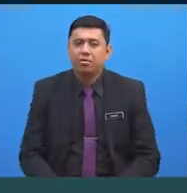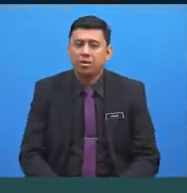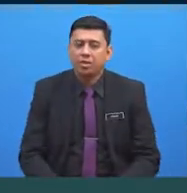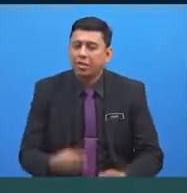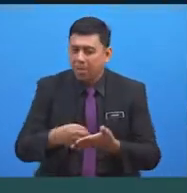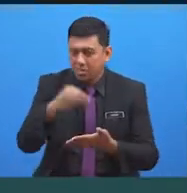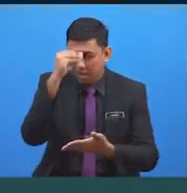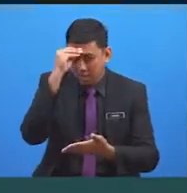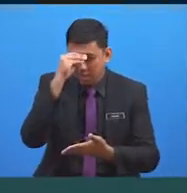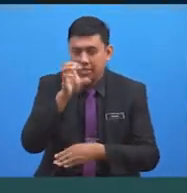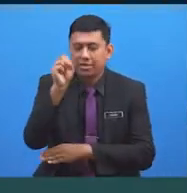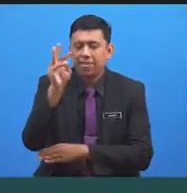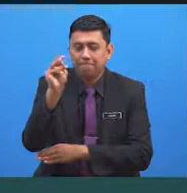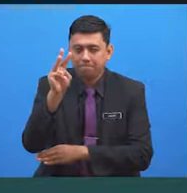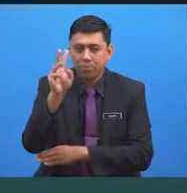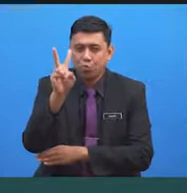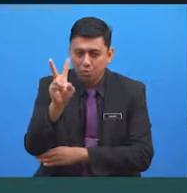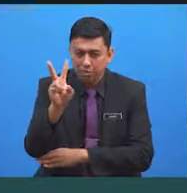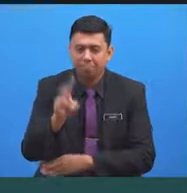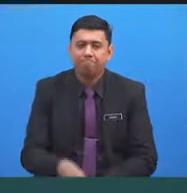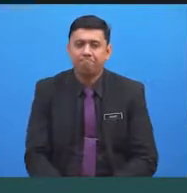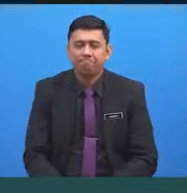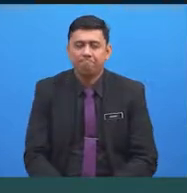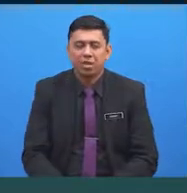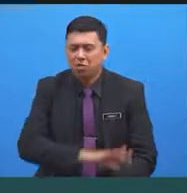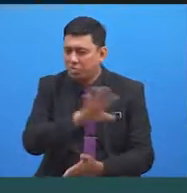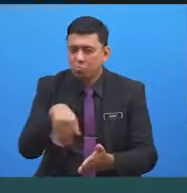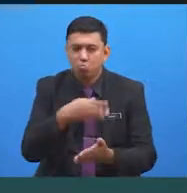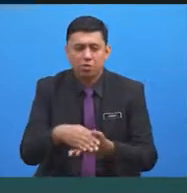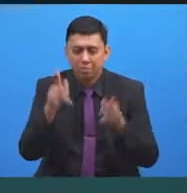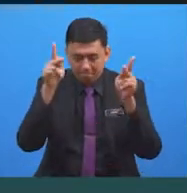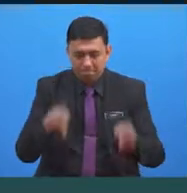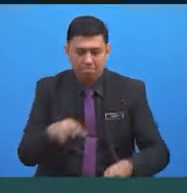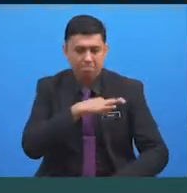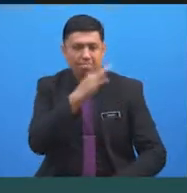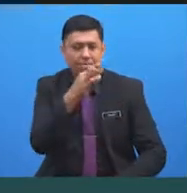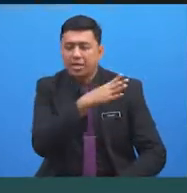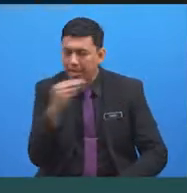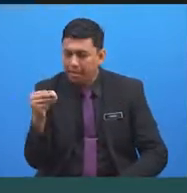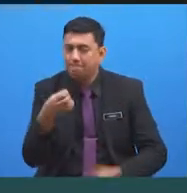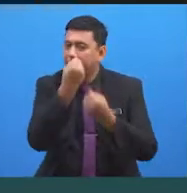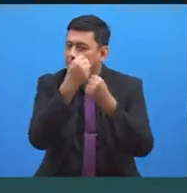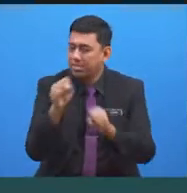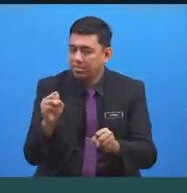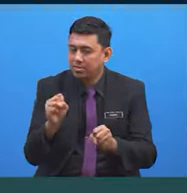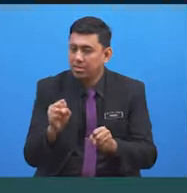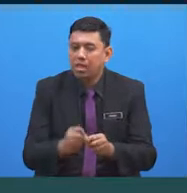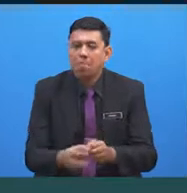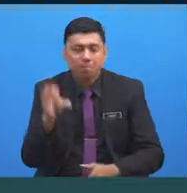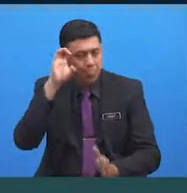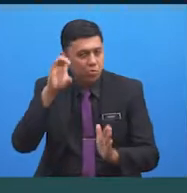yang dipelajari di semester 2. Cikgu percaya semua pelajar bersemangat dan bersedia